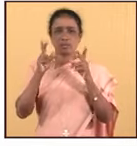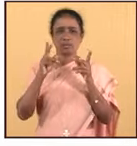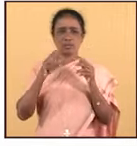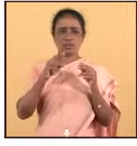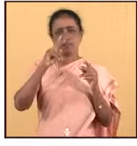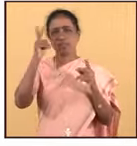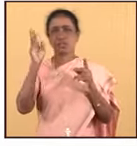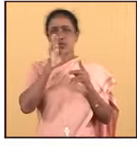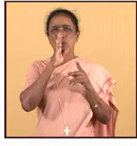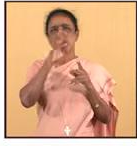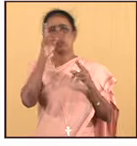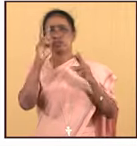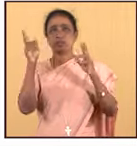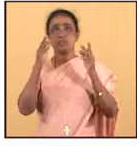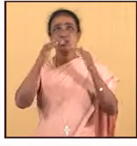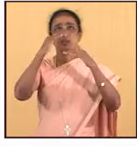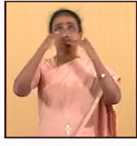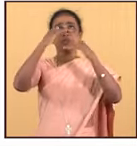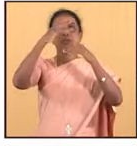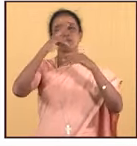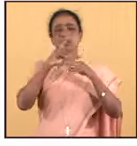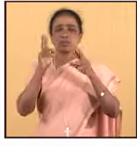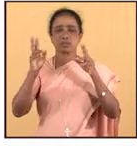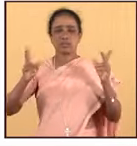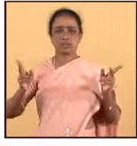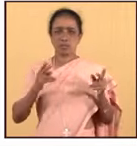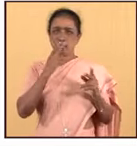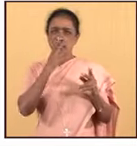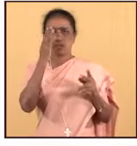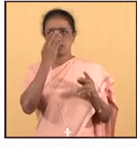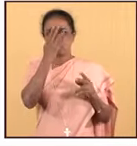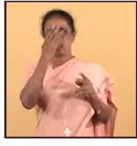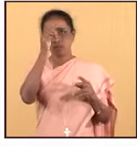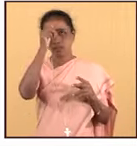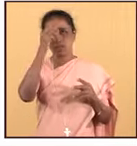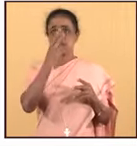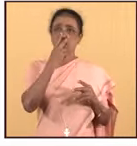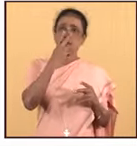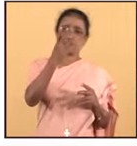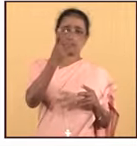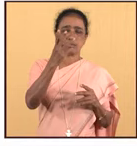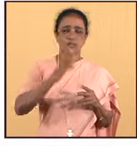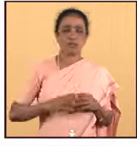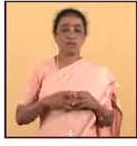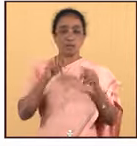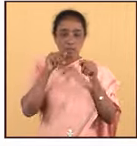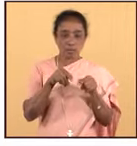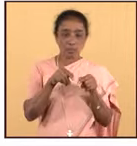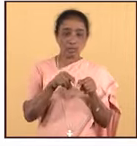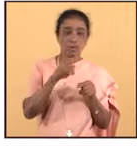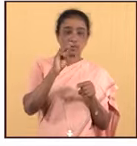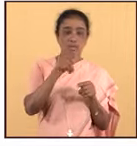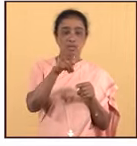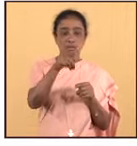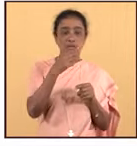சொல்லக்கூடிய சமண மதத்தில் பார்த்தீங்கன்னா பெரிய ஸ்தூபி இருக்கும். அப்போ இது எல்லாம் சேர்ந்து ஒரு கலவையாக இருக்குது. எங்கே இந்த கஜுராவில்